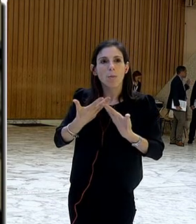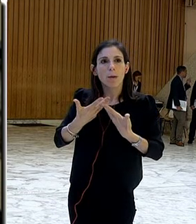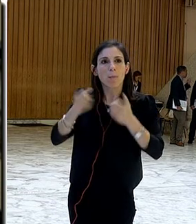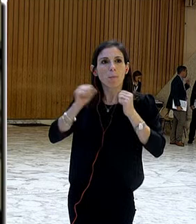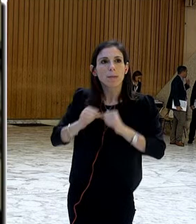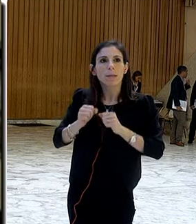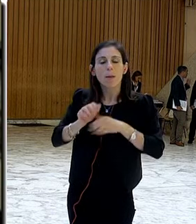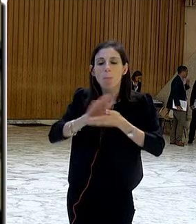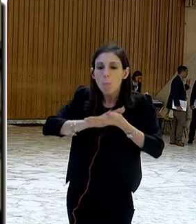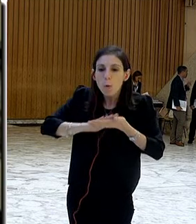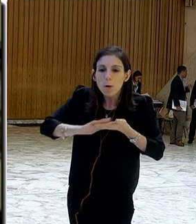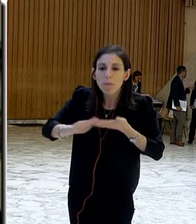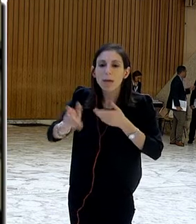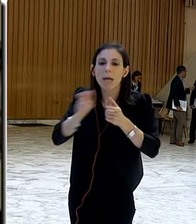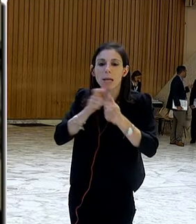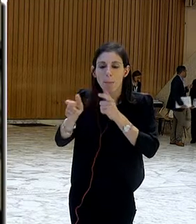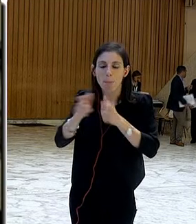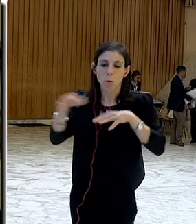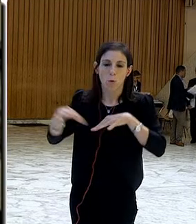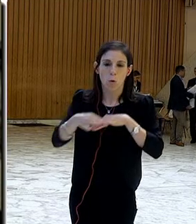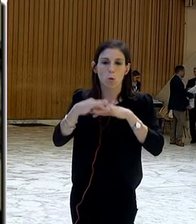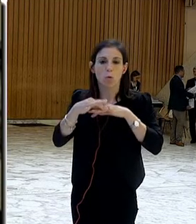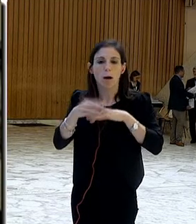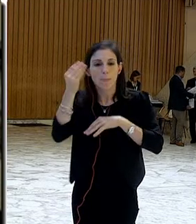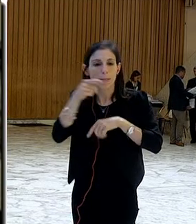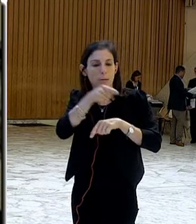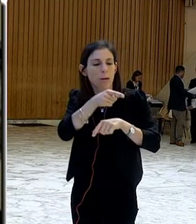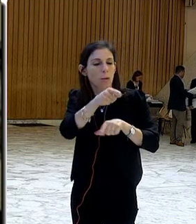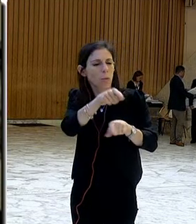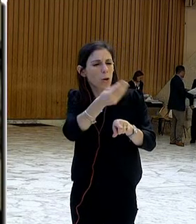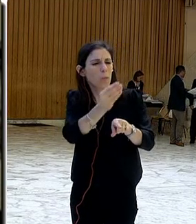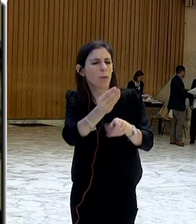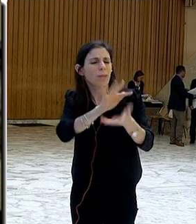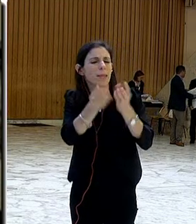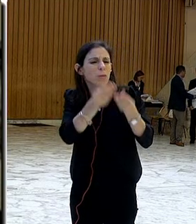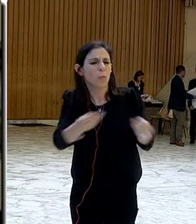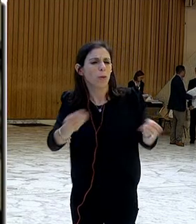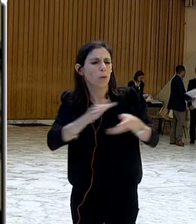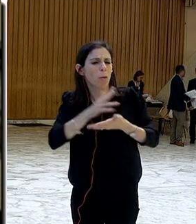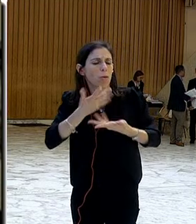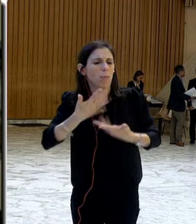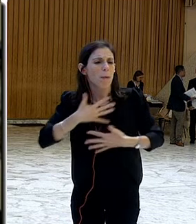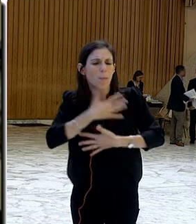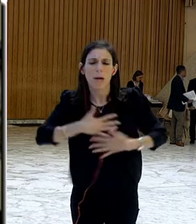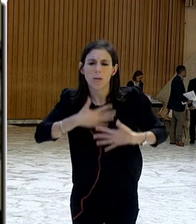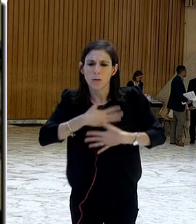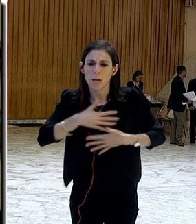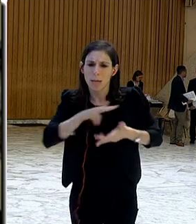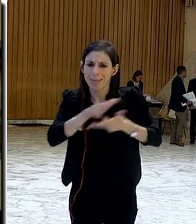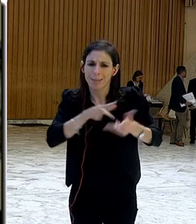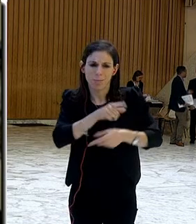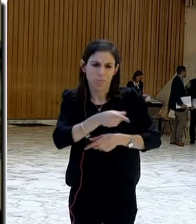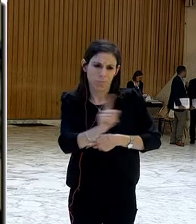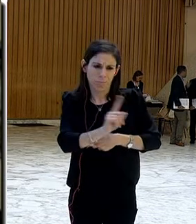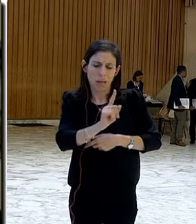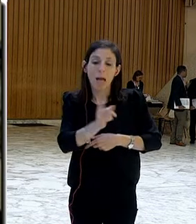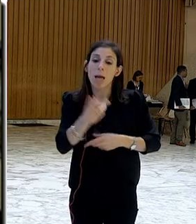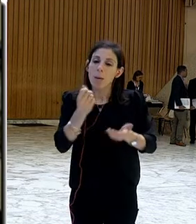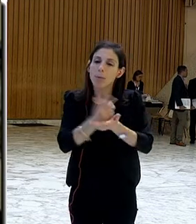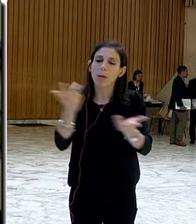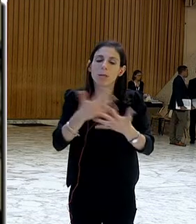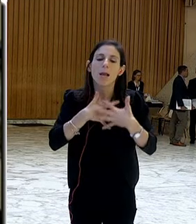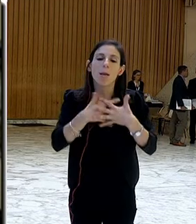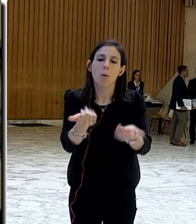considération que l'autre n'est pas un instrument de plaisir, mais que c'est l'amour pour l'autre qui prime. Comme